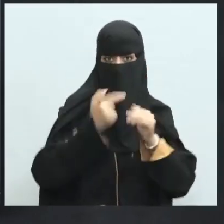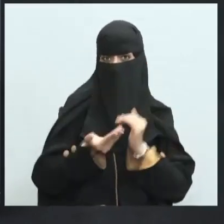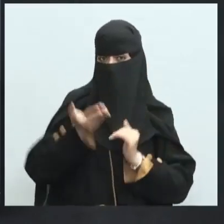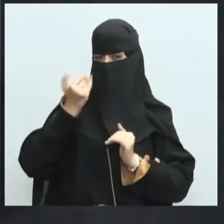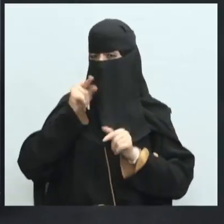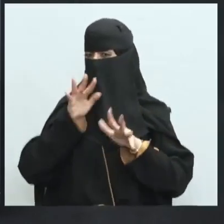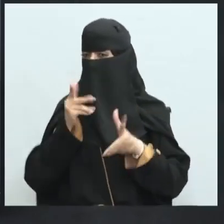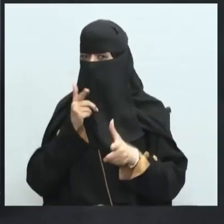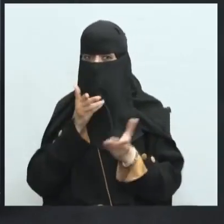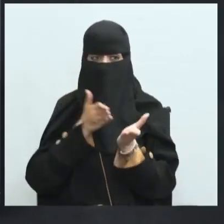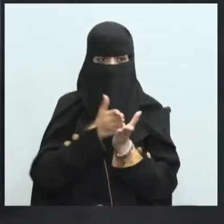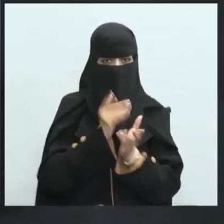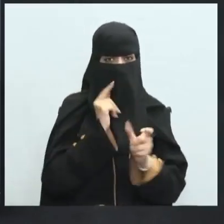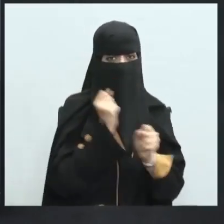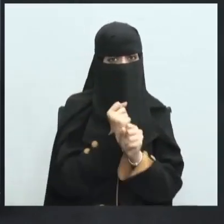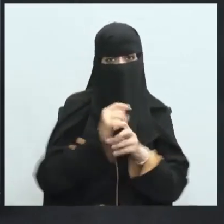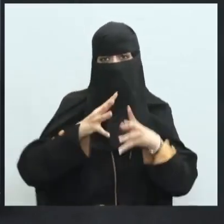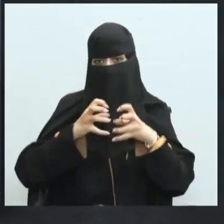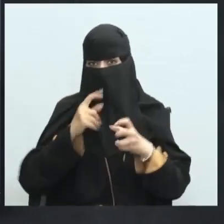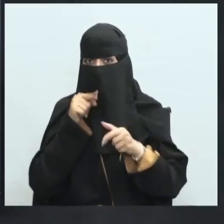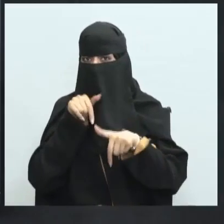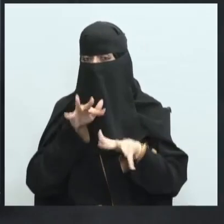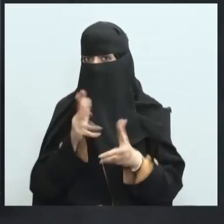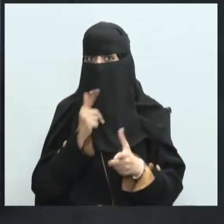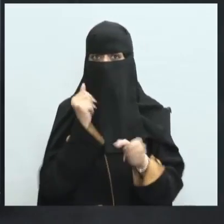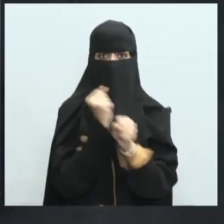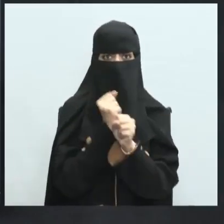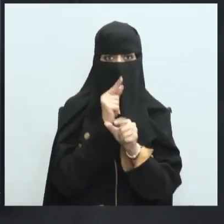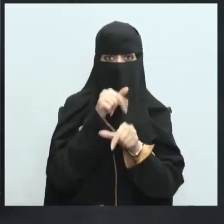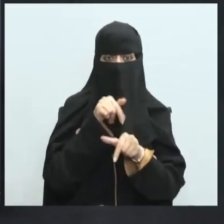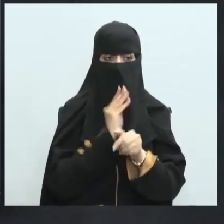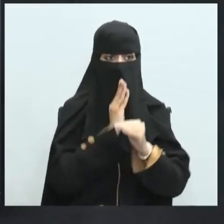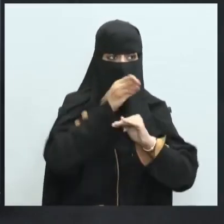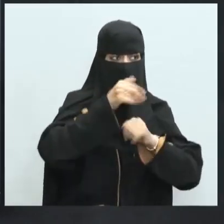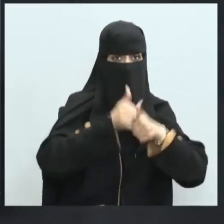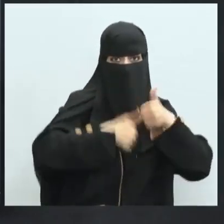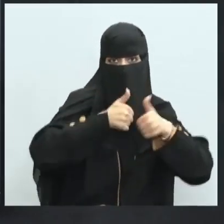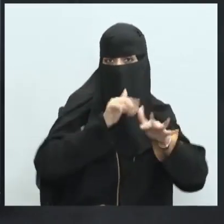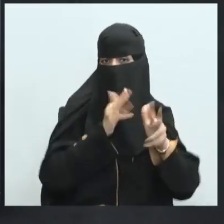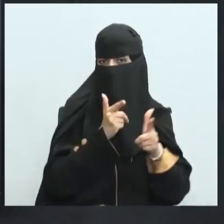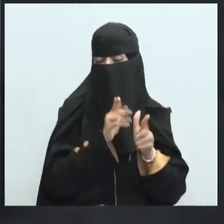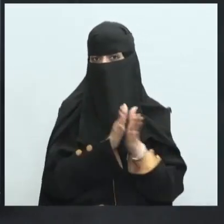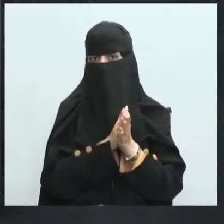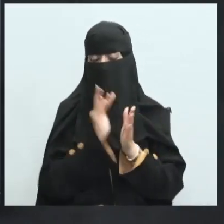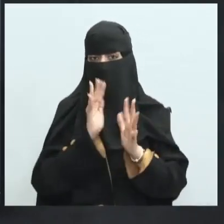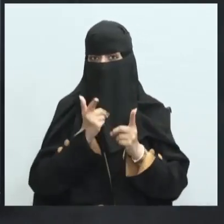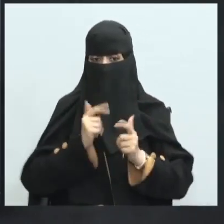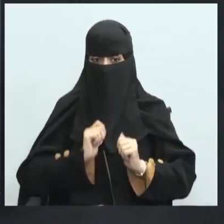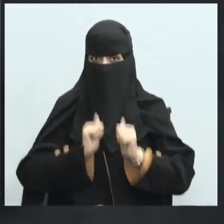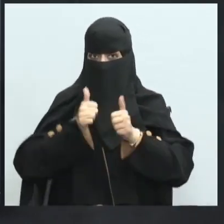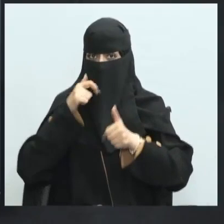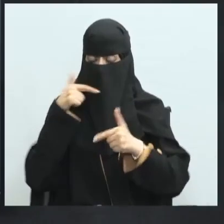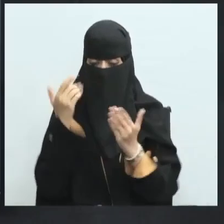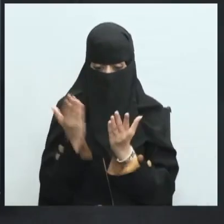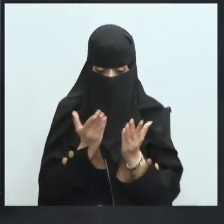الوظيفه فتسال وتستفسر عن طريقه تلك الاختبارات وما التحضير الذي